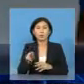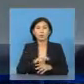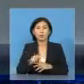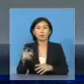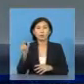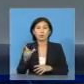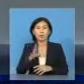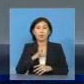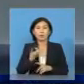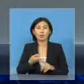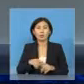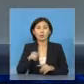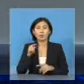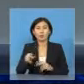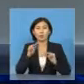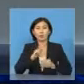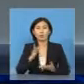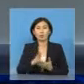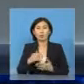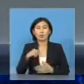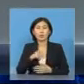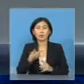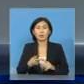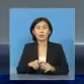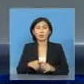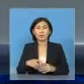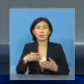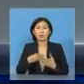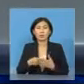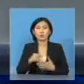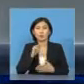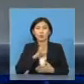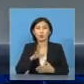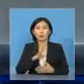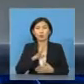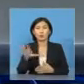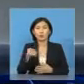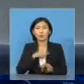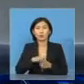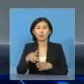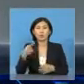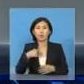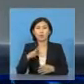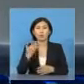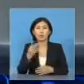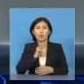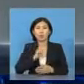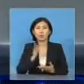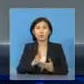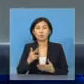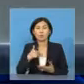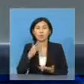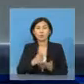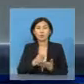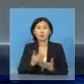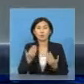медицинских работников, которые здесь трудятся. Самоотверженность и преданность – вот далеко не полная характеристика их работы. Я